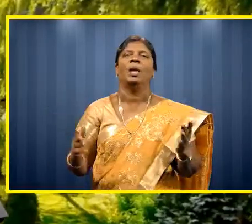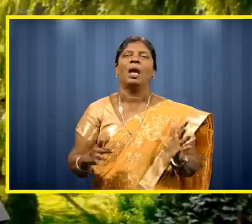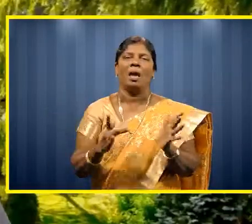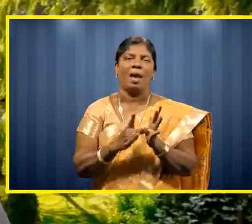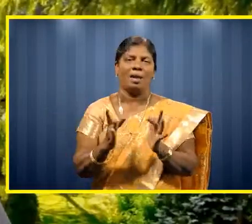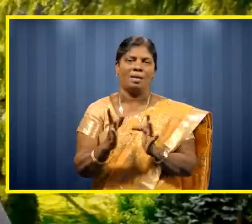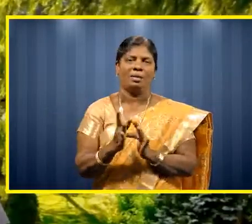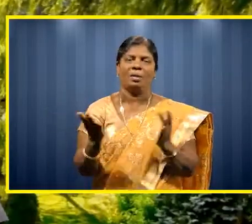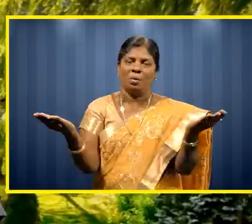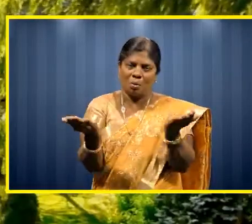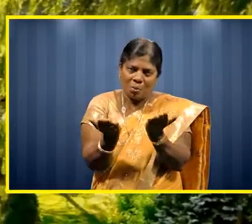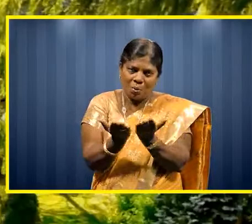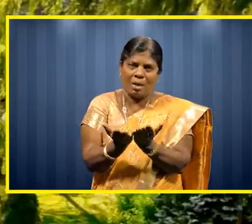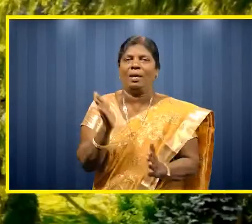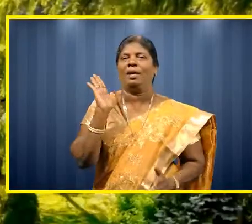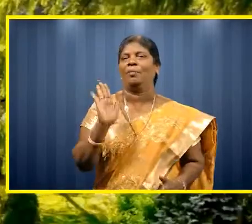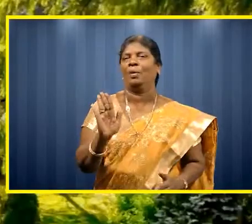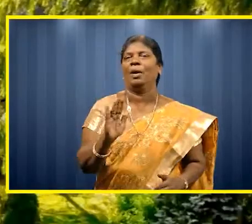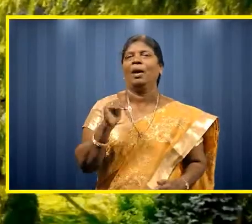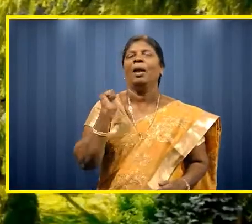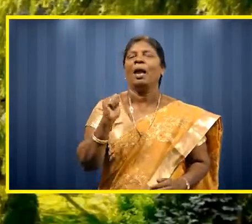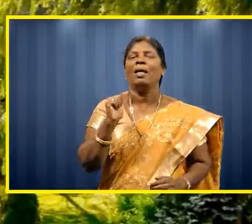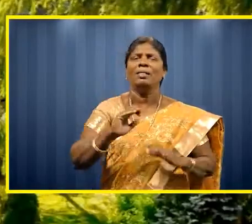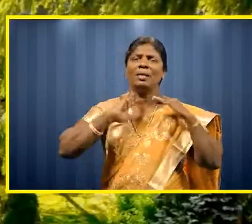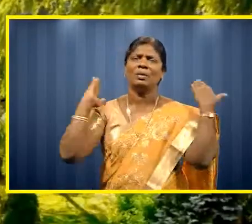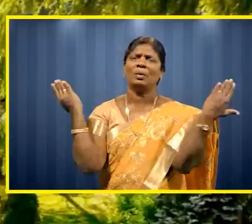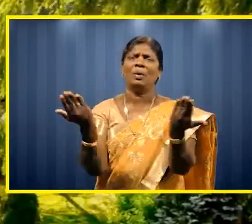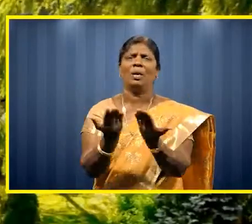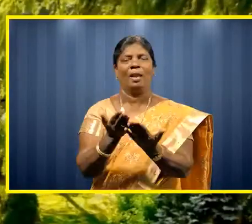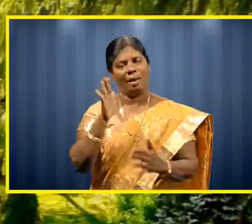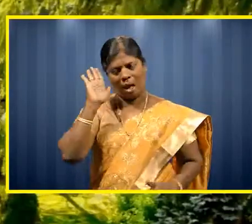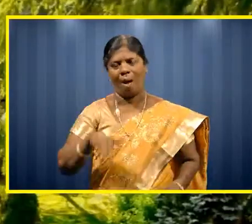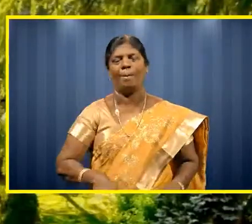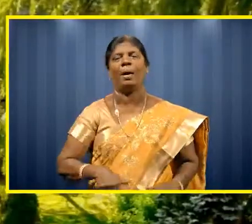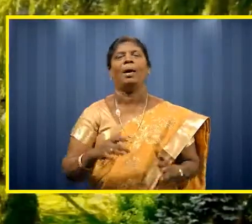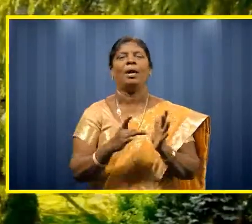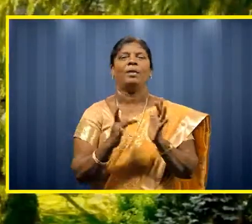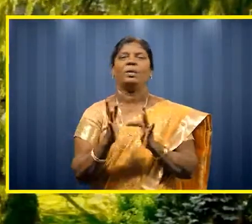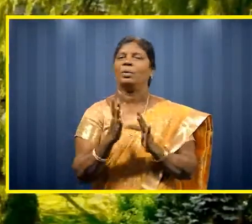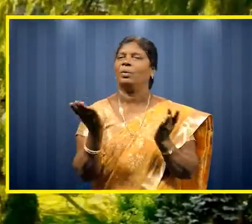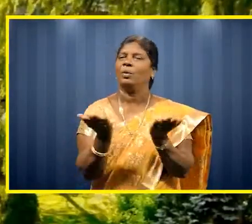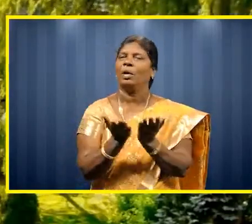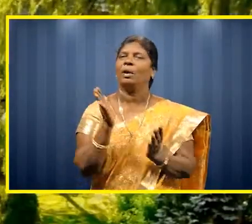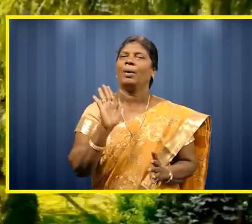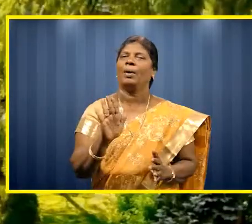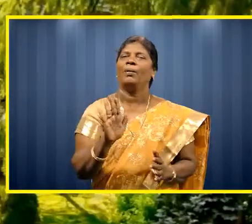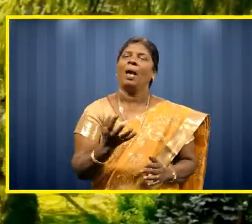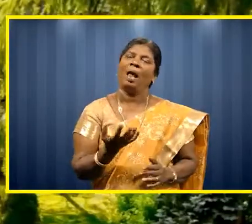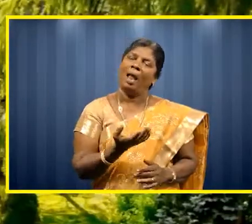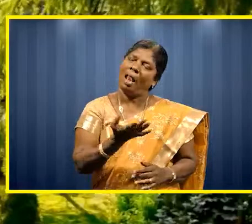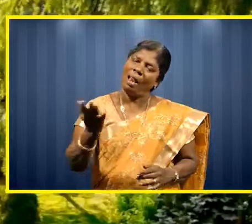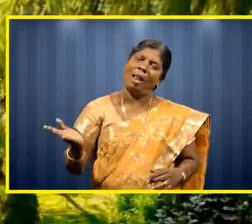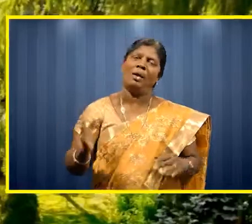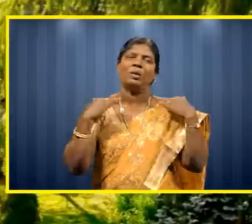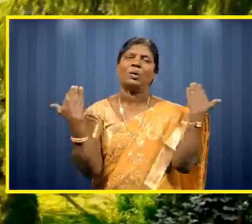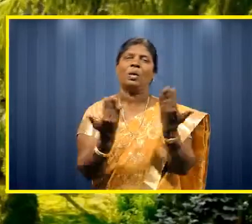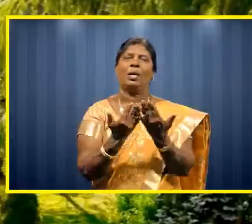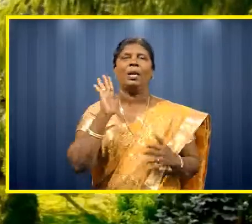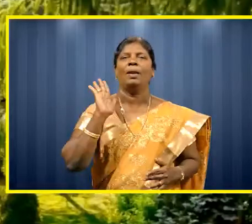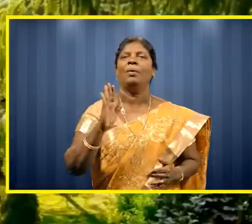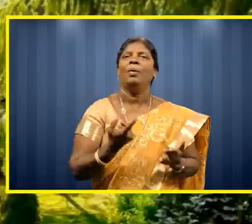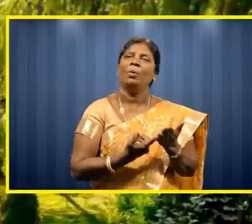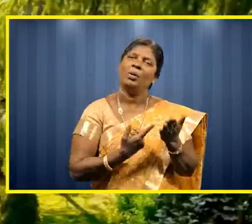இருந்தாலும் இயேசு உடன் இருப்பார். எல்லா சூழ்நிலையிலும் கூட இருப்பாரா? இருப்பார். எல்லா சூழ்நிலையிலும் எனக்கு